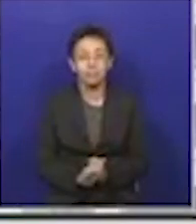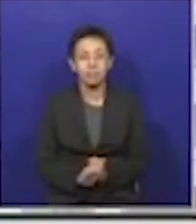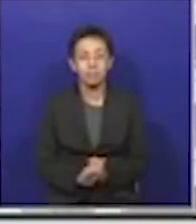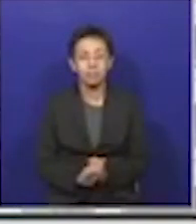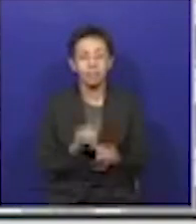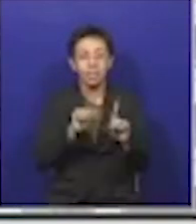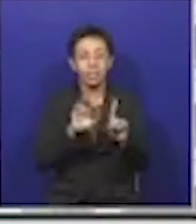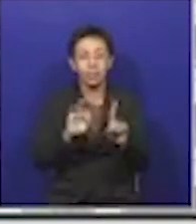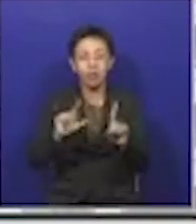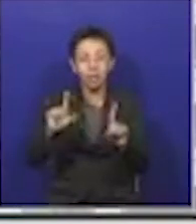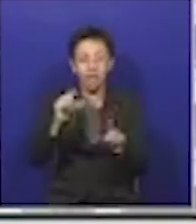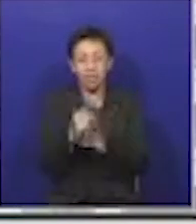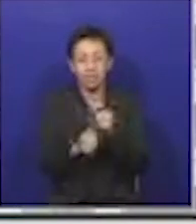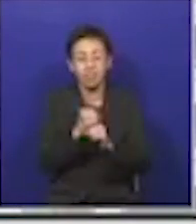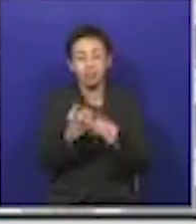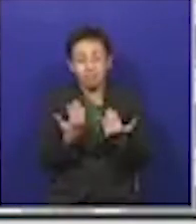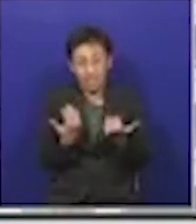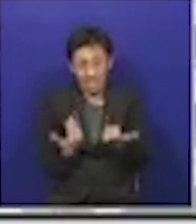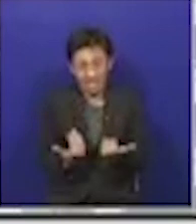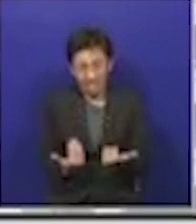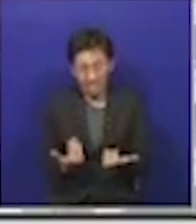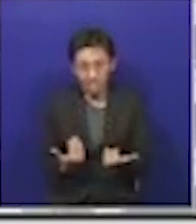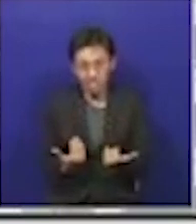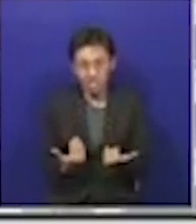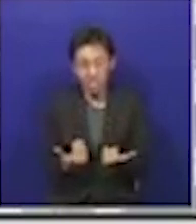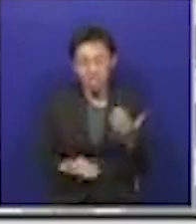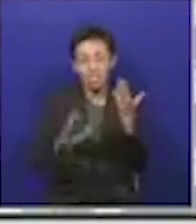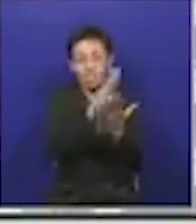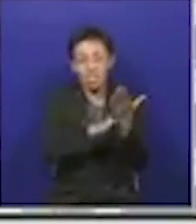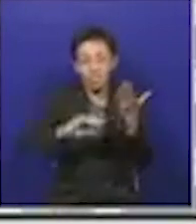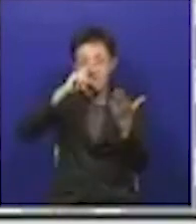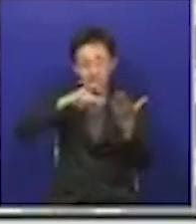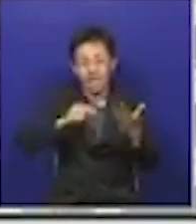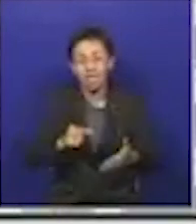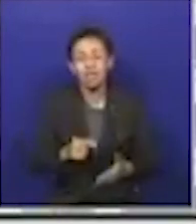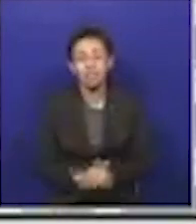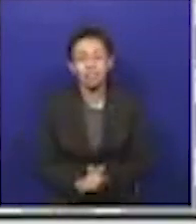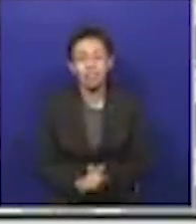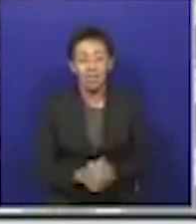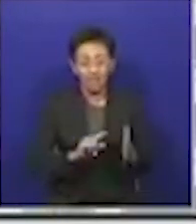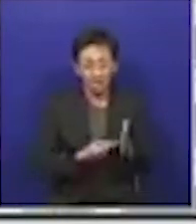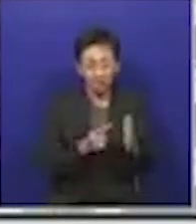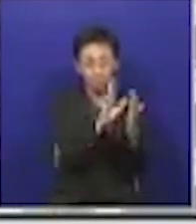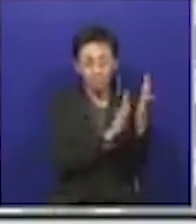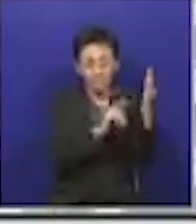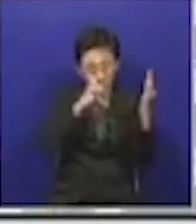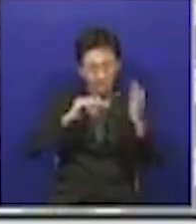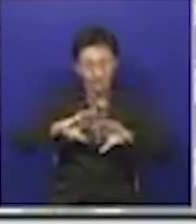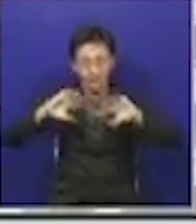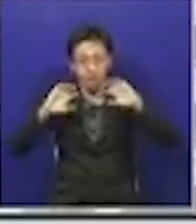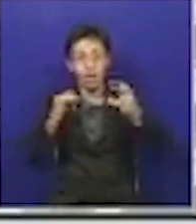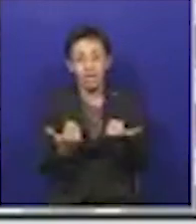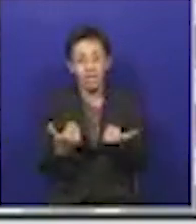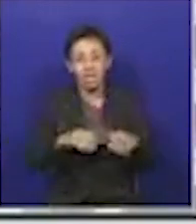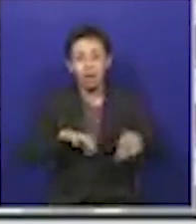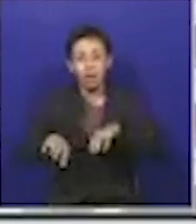ากับปีนี้จะเป็นปีที่ตั้งแต่มีประเทศไทยขึ้นมาเนี่ยฮะท่านรัฐบาลนี้ได้บริหารแบบ